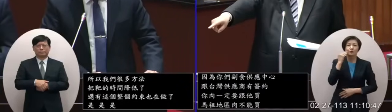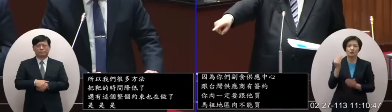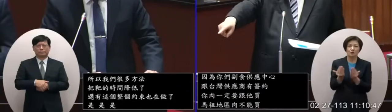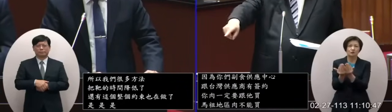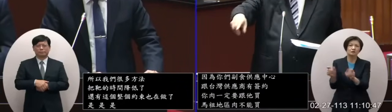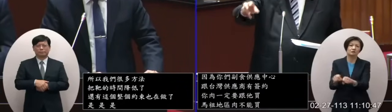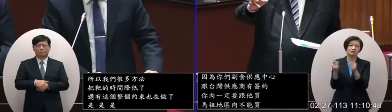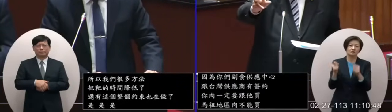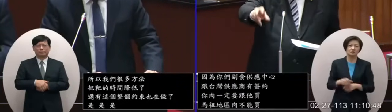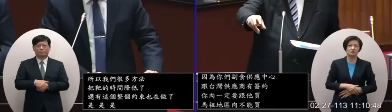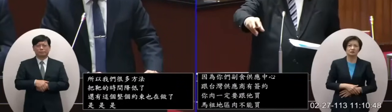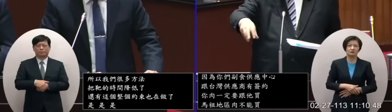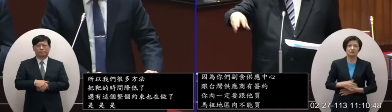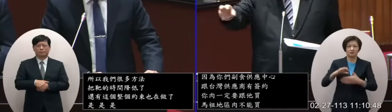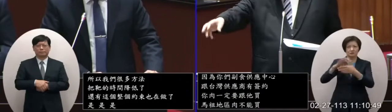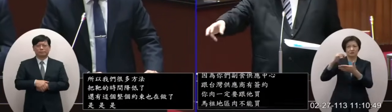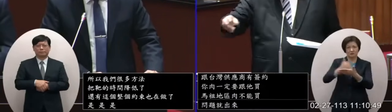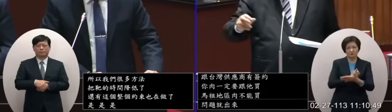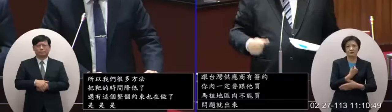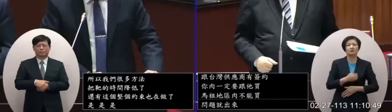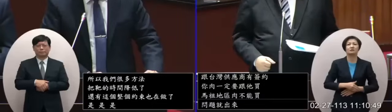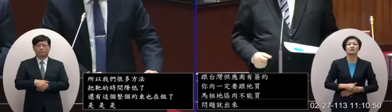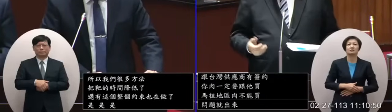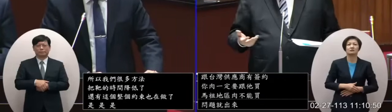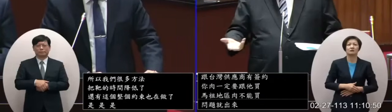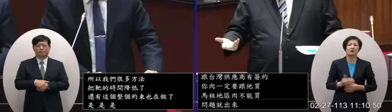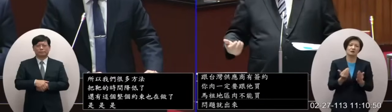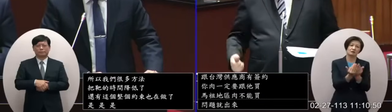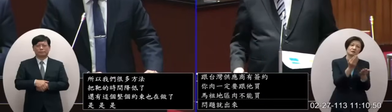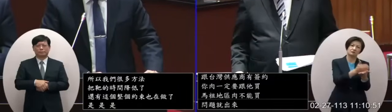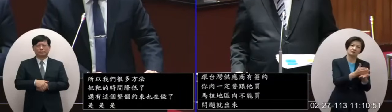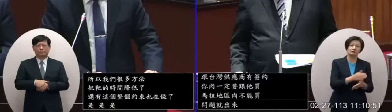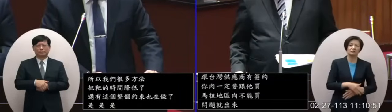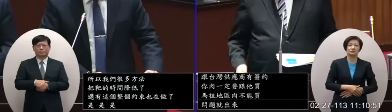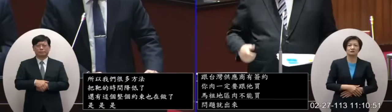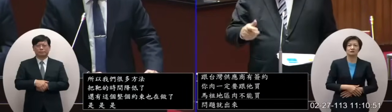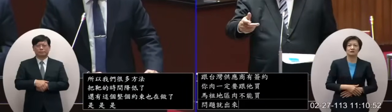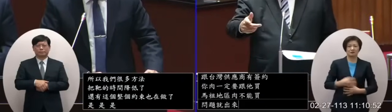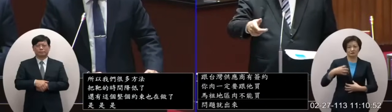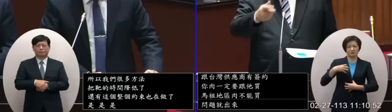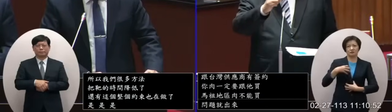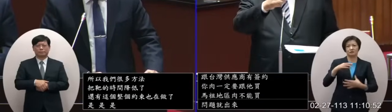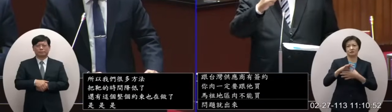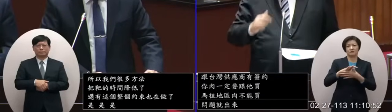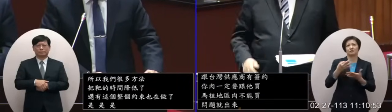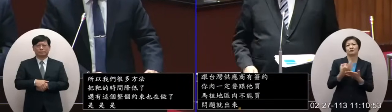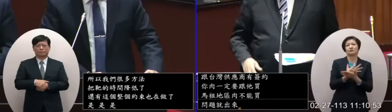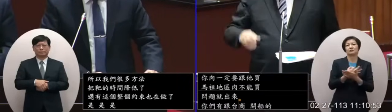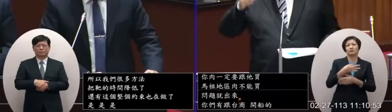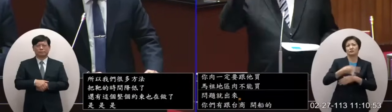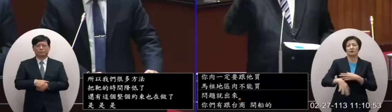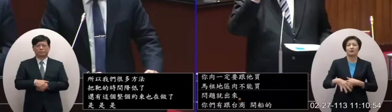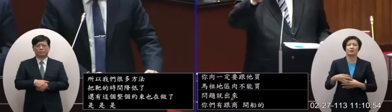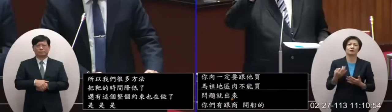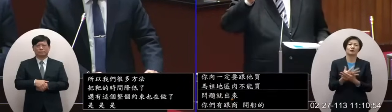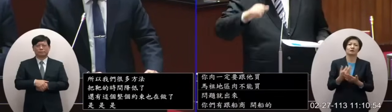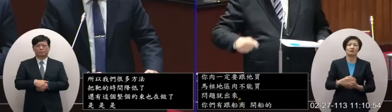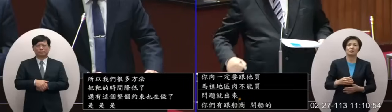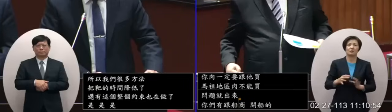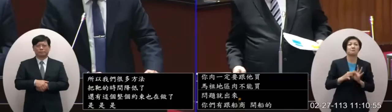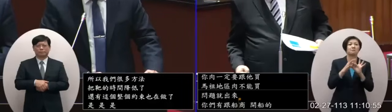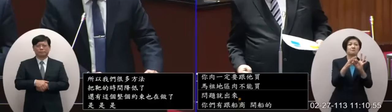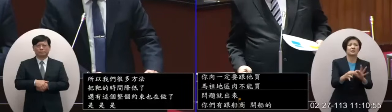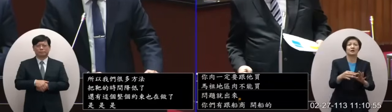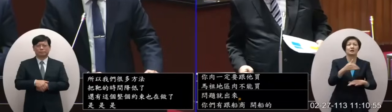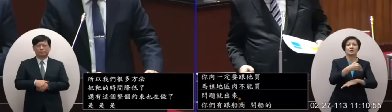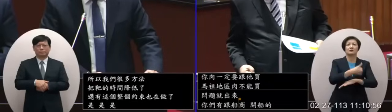了，所以肉也没办法送啊，船也没办法开，所以没肉吃。一扯到县政府，说你们这个马祖